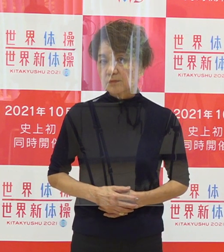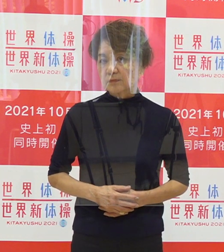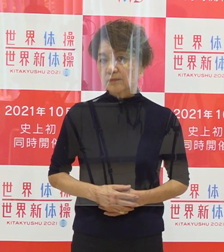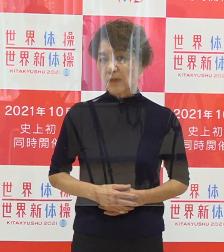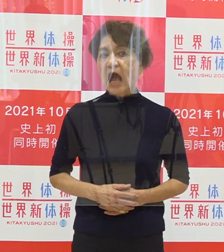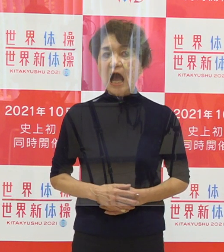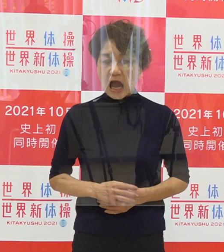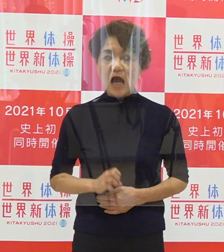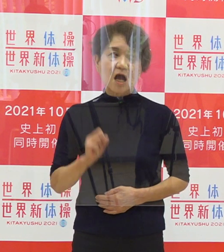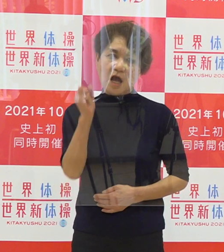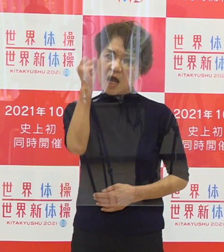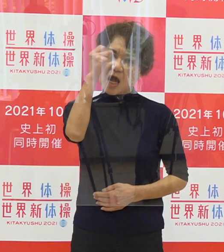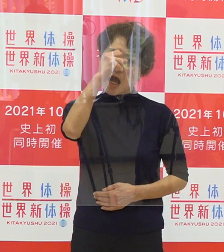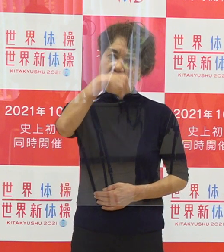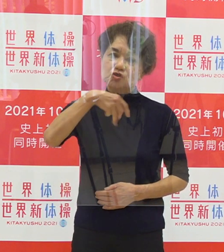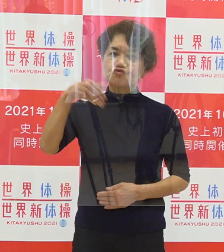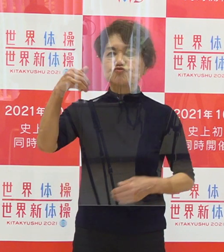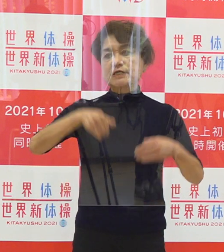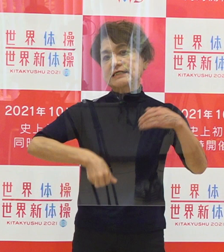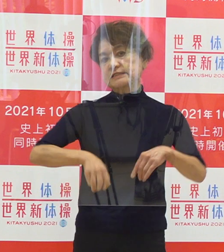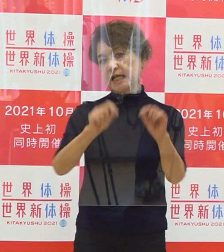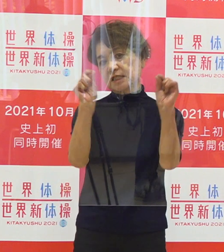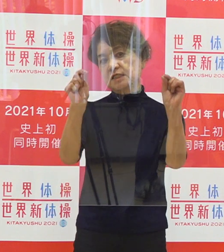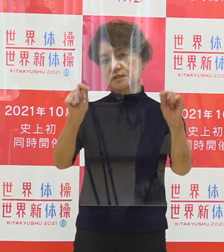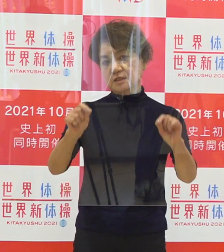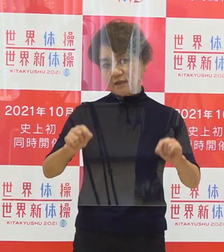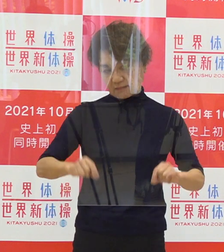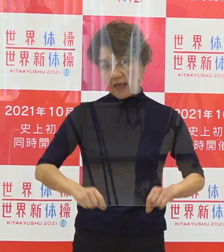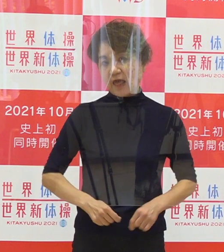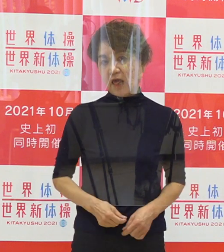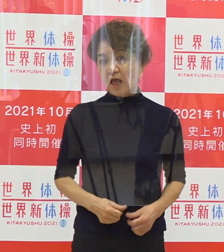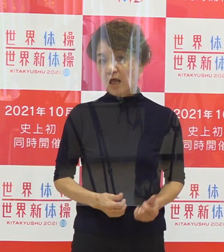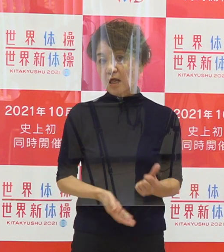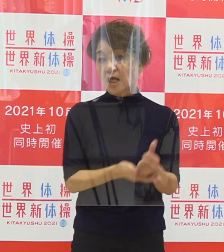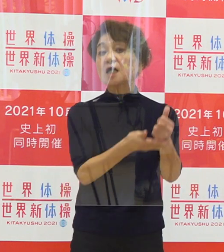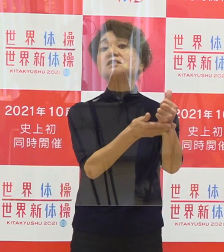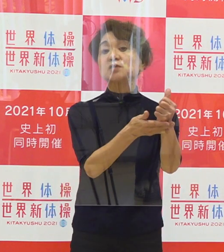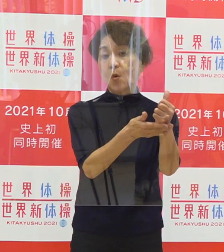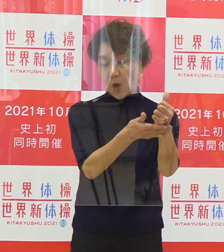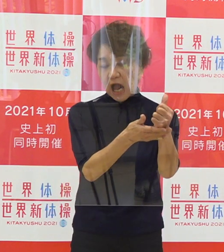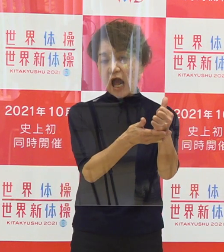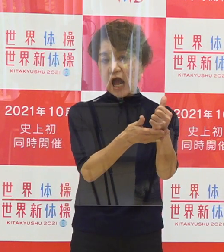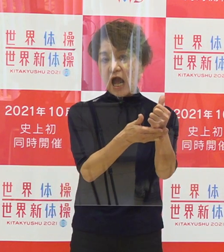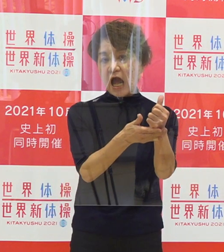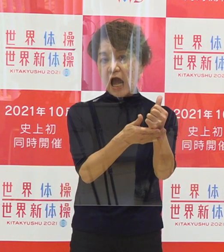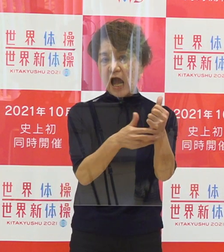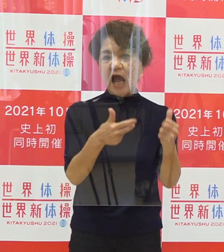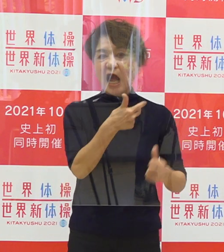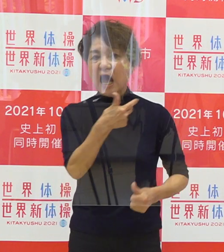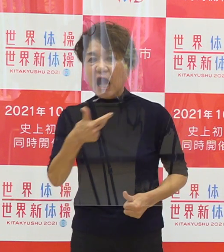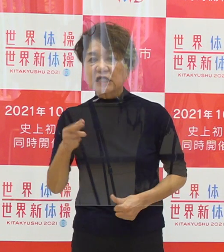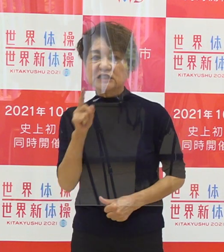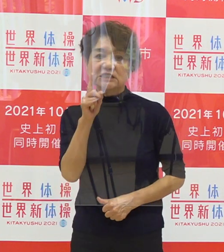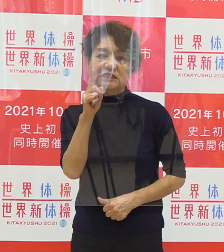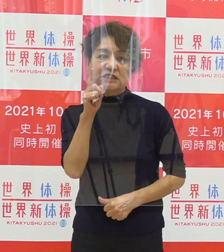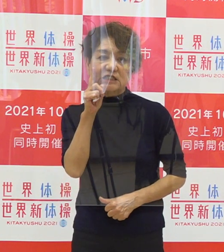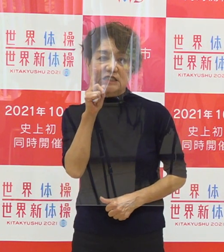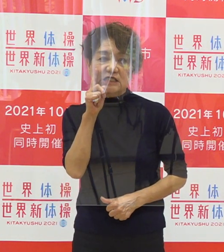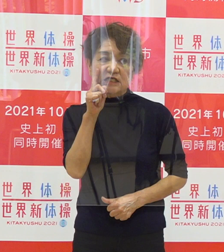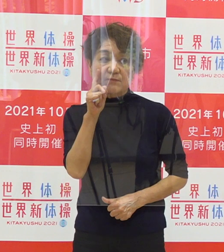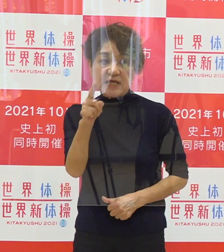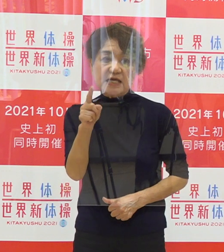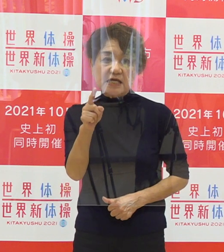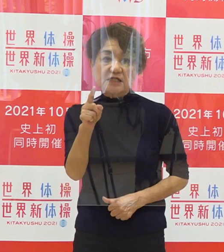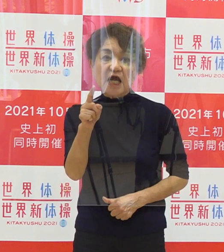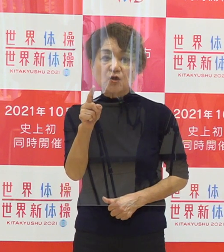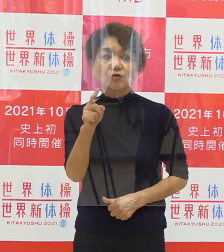んと三原さんのところの出陣式とかに顔を出されてたと思うんですけれども、今回その立憲民主党が共産党